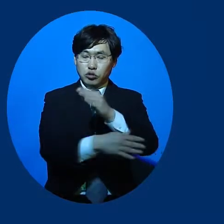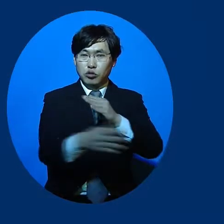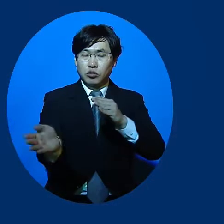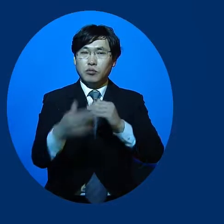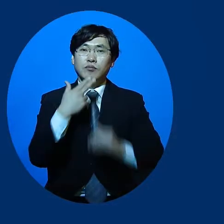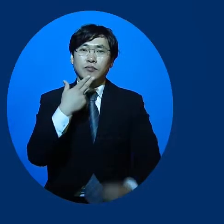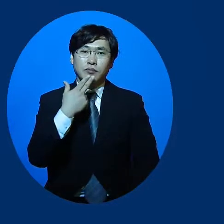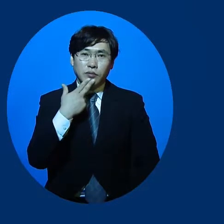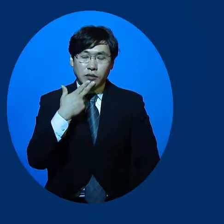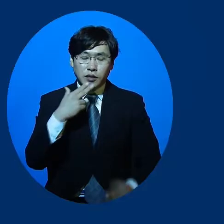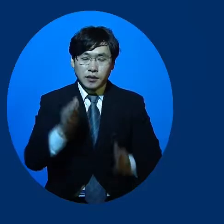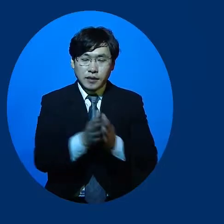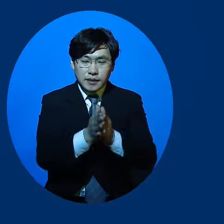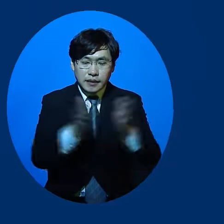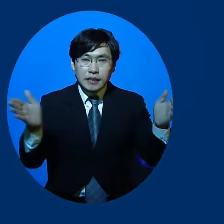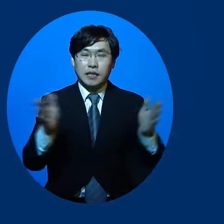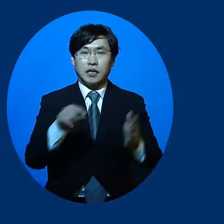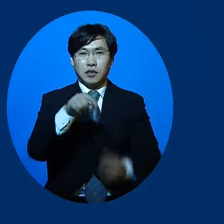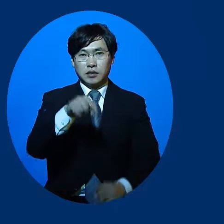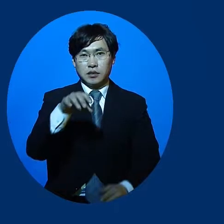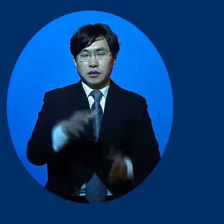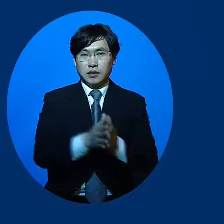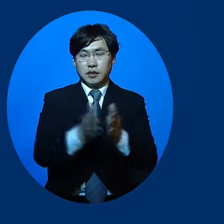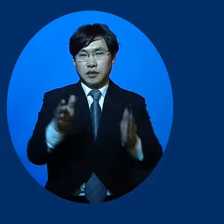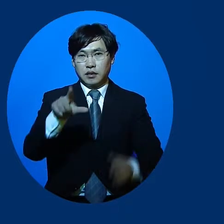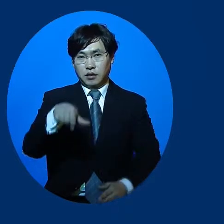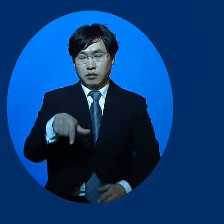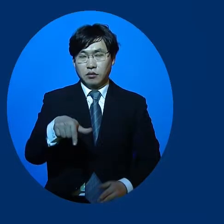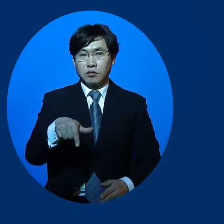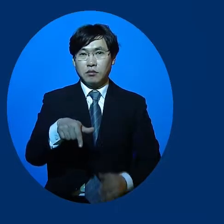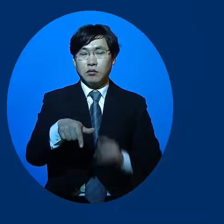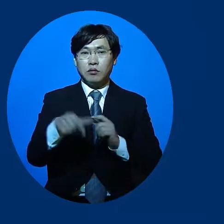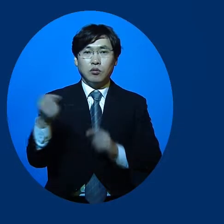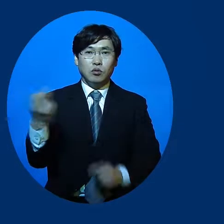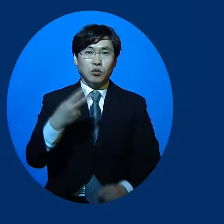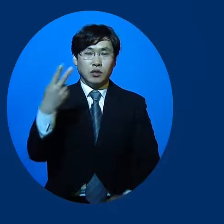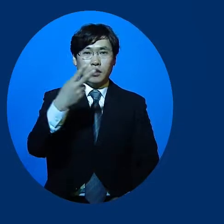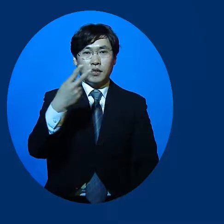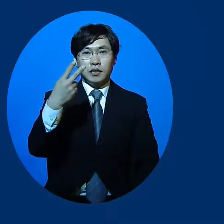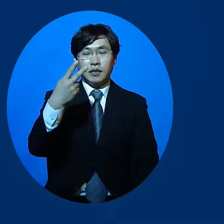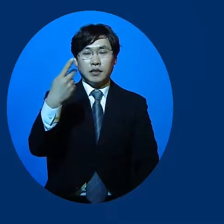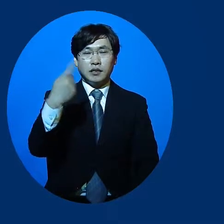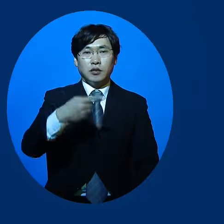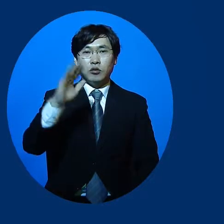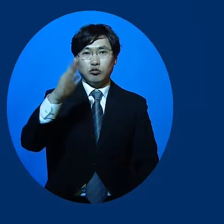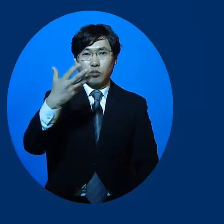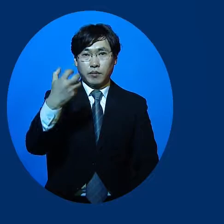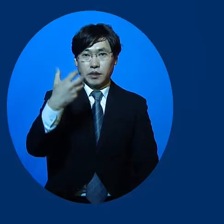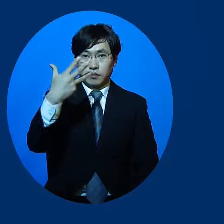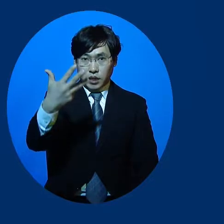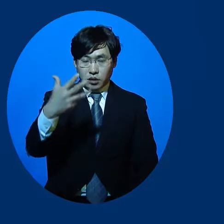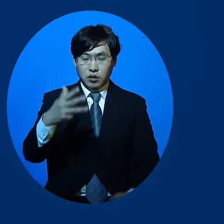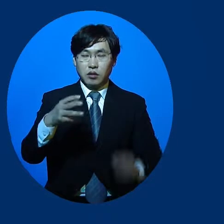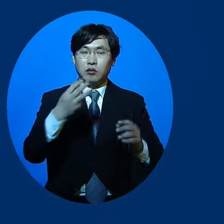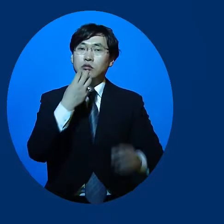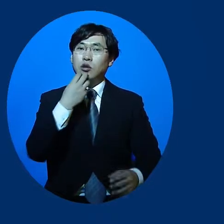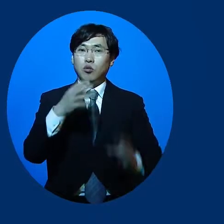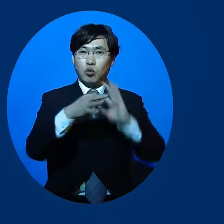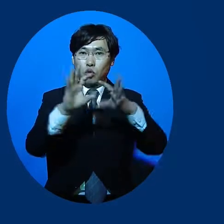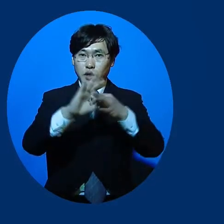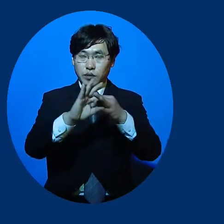수 있고, 서울 패럴림픽 이후가 되어서야 장애인 체육 전담